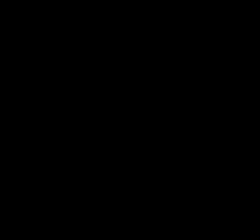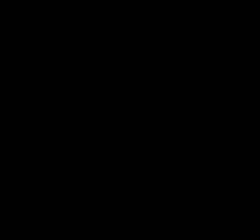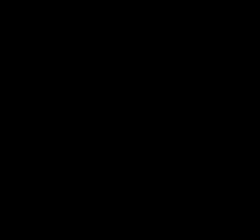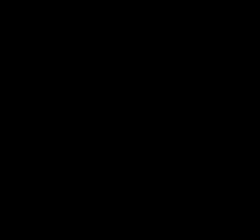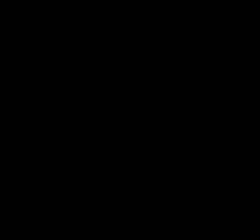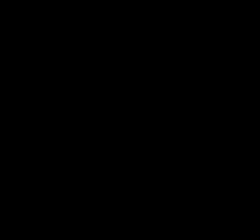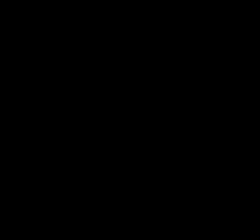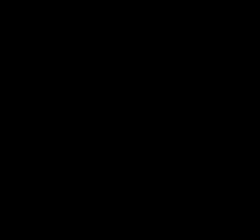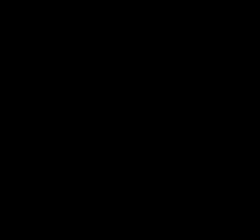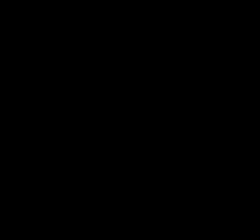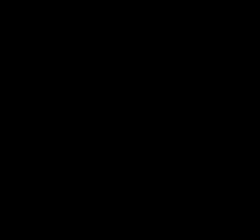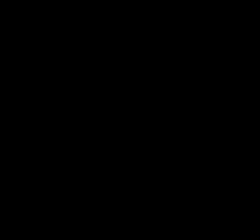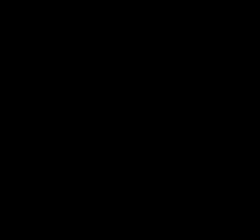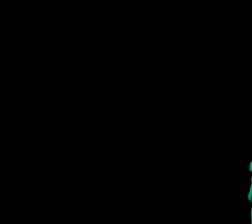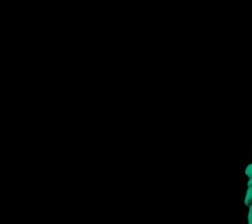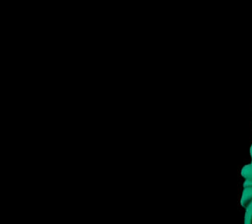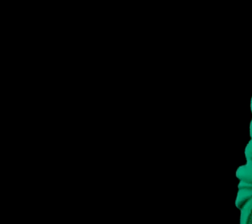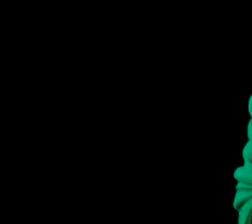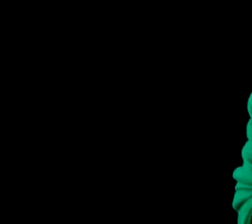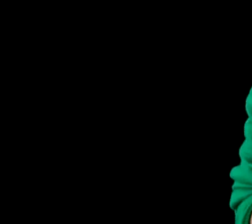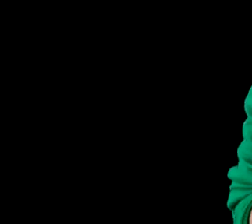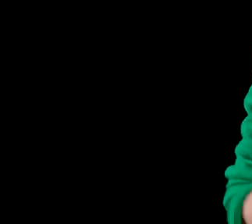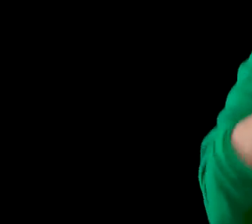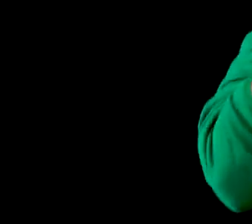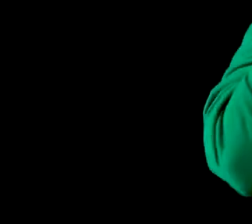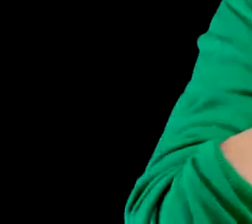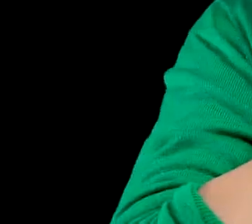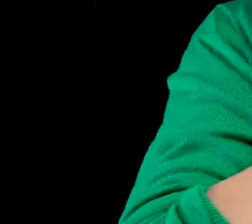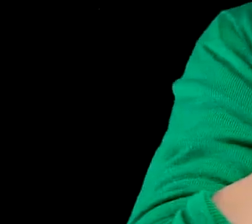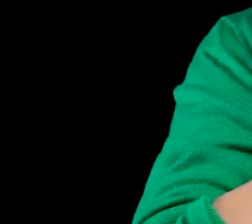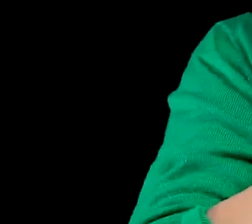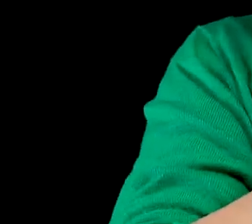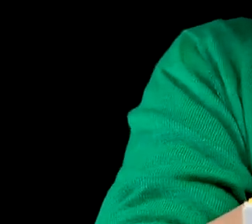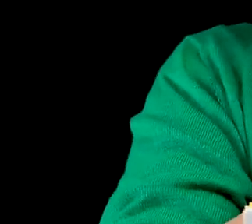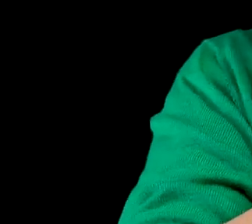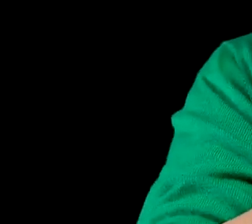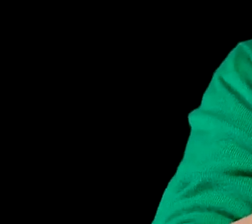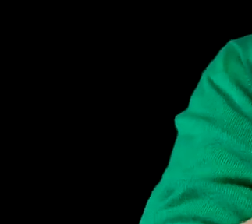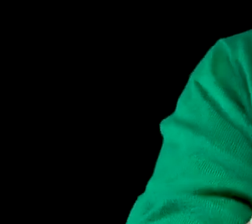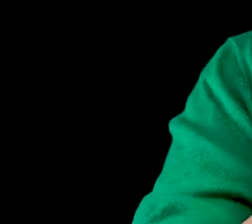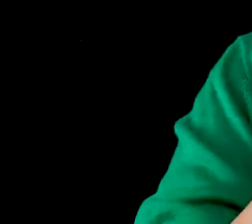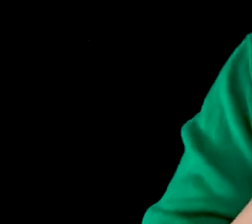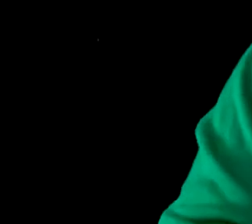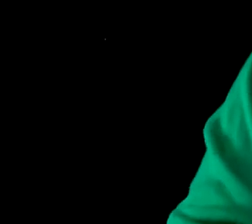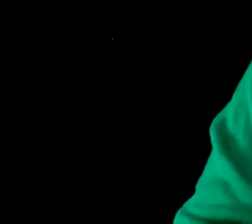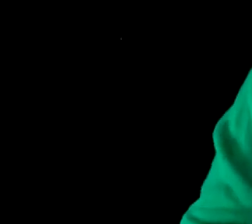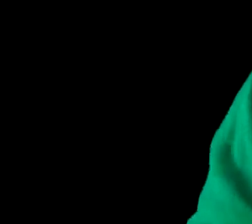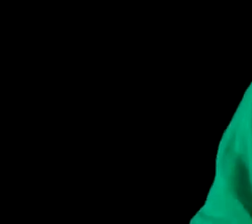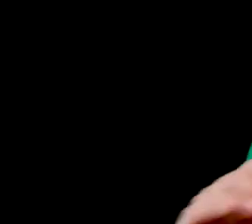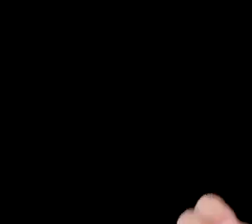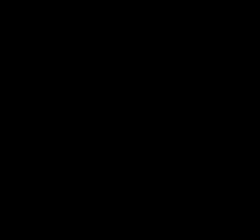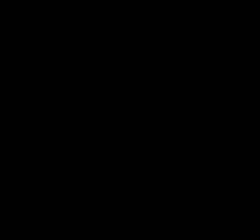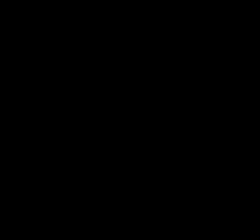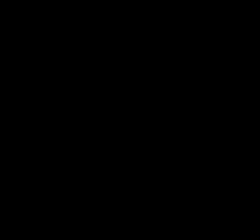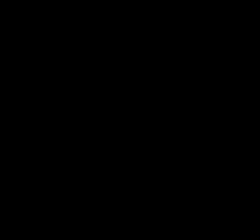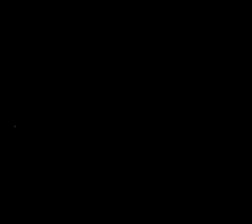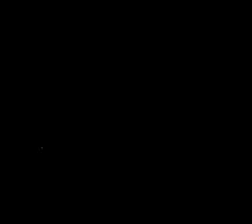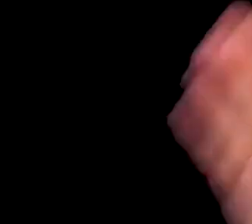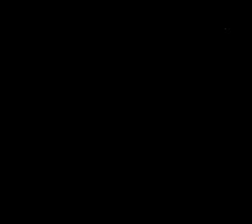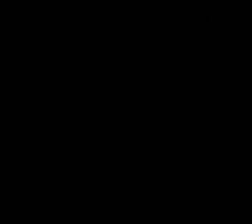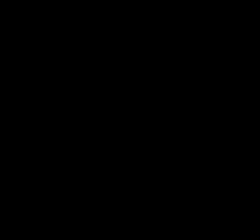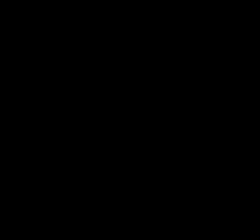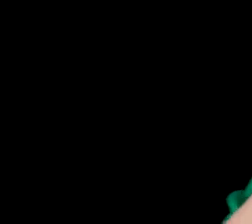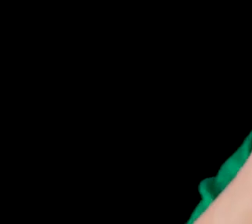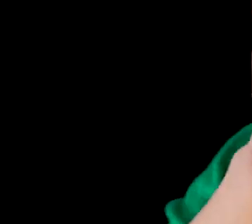qu'ils pouvaient, les pauvres. Ils ont commencé à crier dans la foule. « Est-ce que quelqu'un a de la nourriture ?» Je